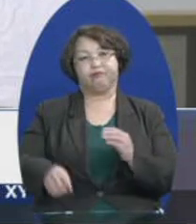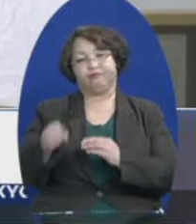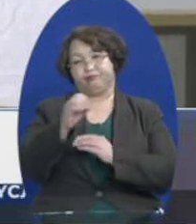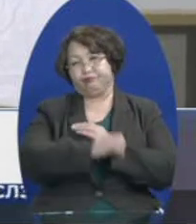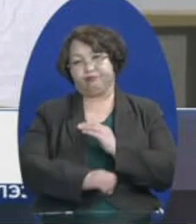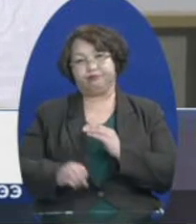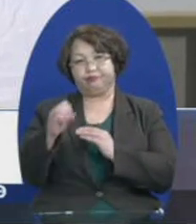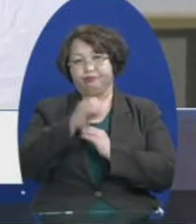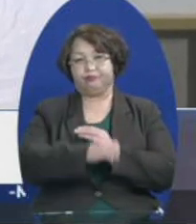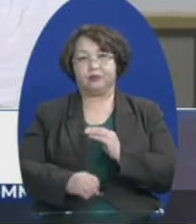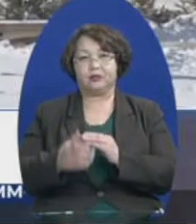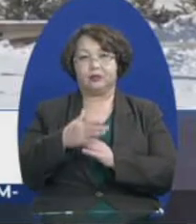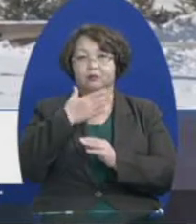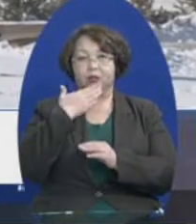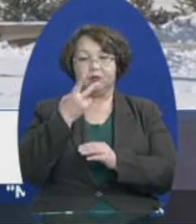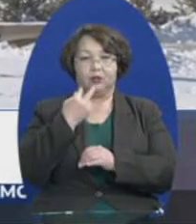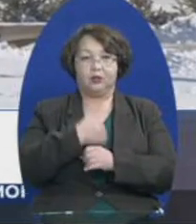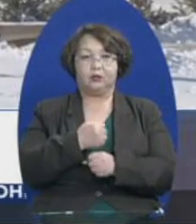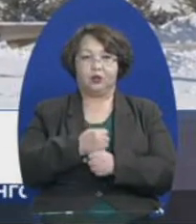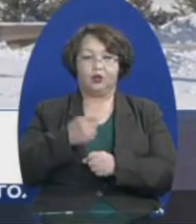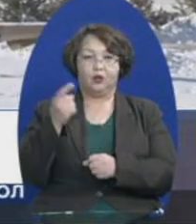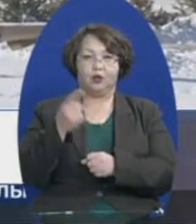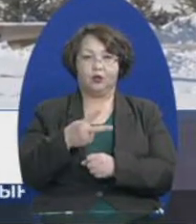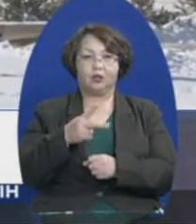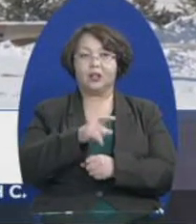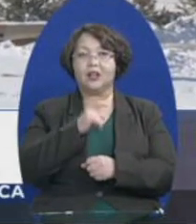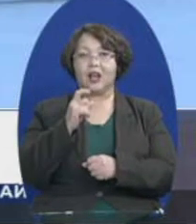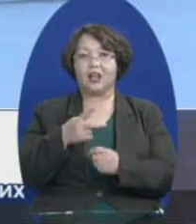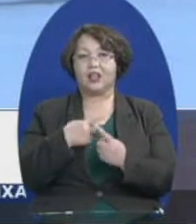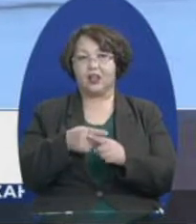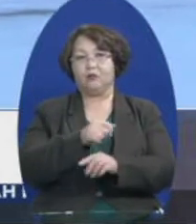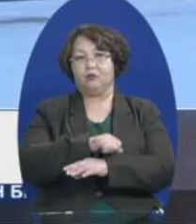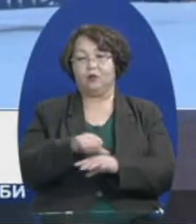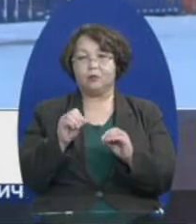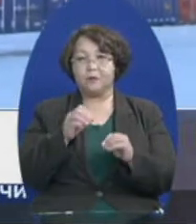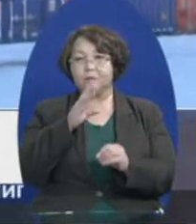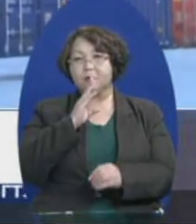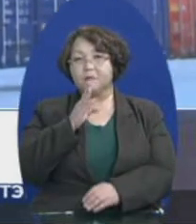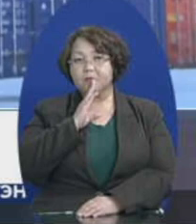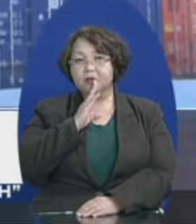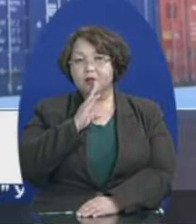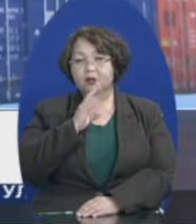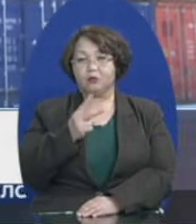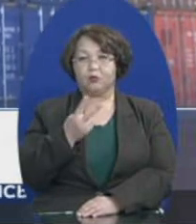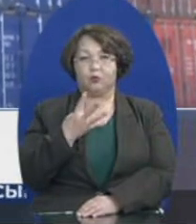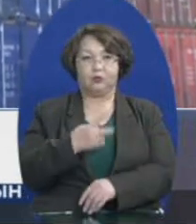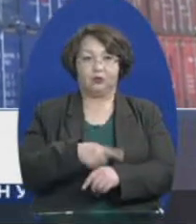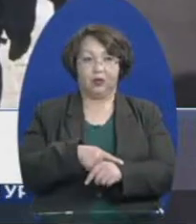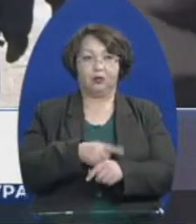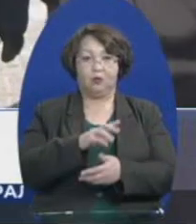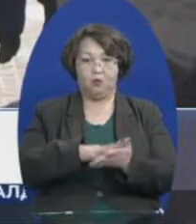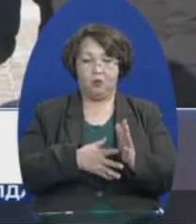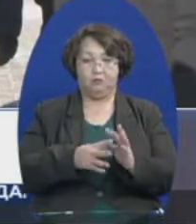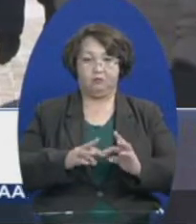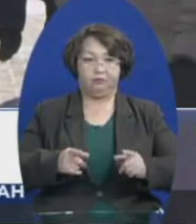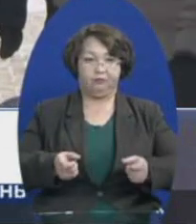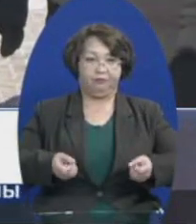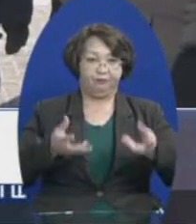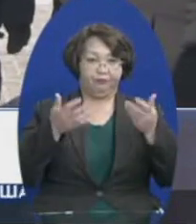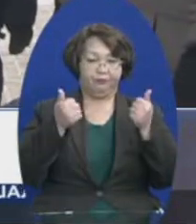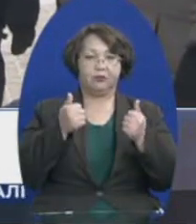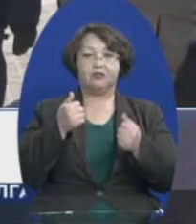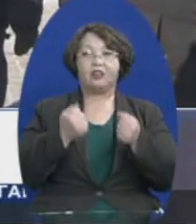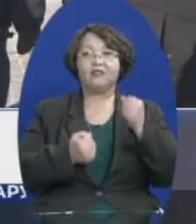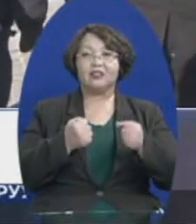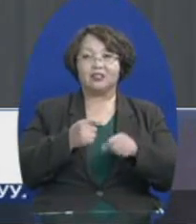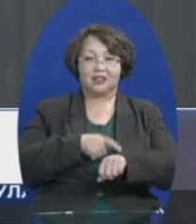үйл ажиллагаатай 2 дахь бомб нь ирэх болно гэдэг нь сонцсон. За замын үүд хөлийн бомбтой 24 цагийн горимд шилжснээрээ тээврийн цагийг хэмжээс